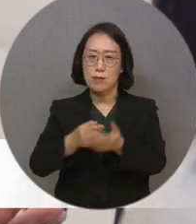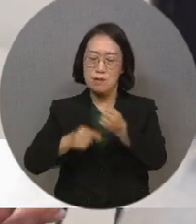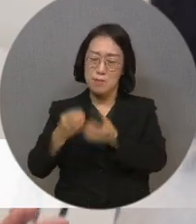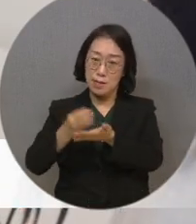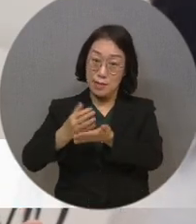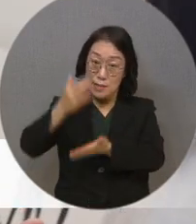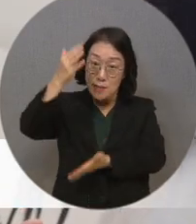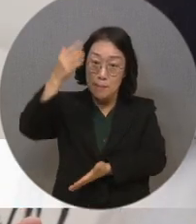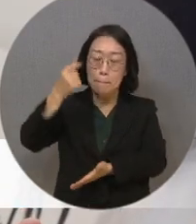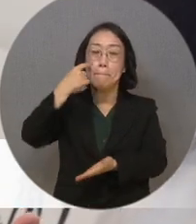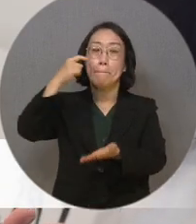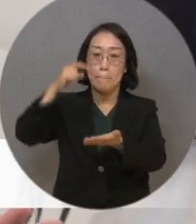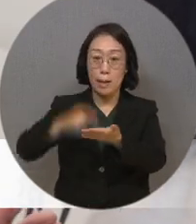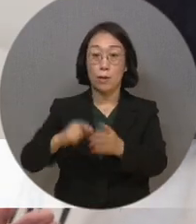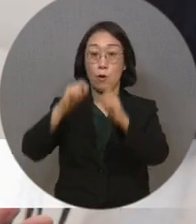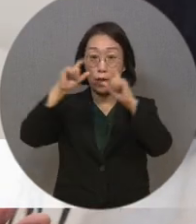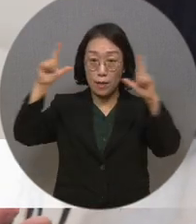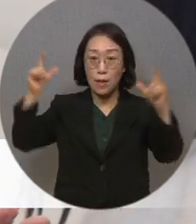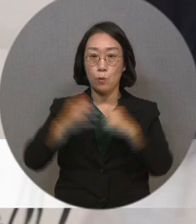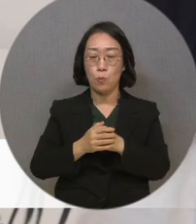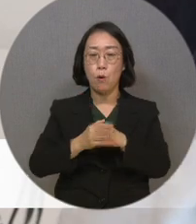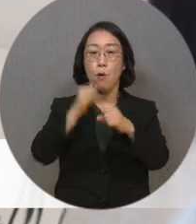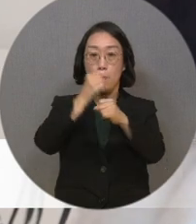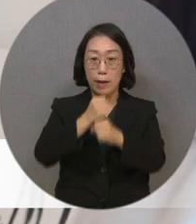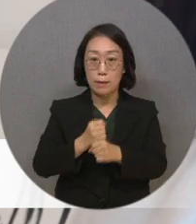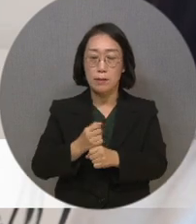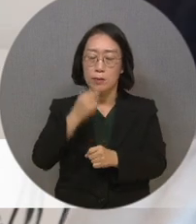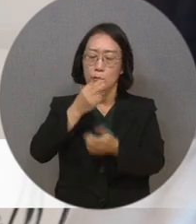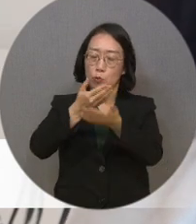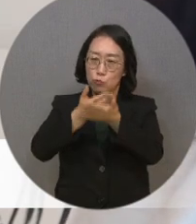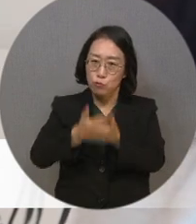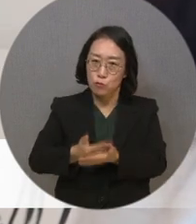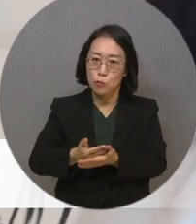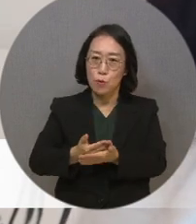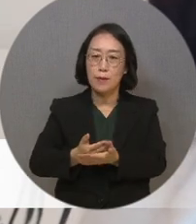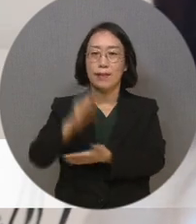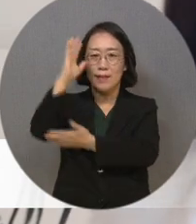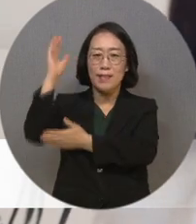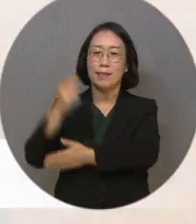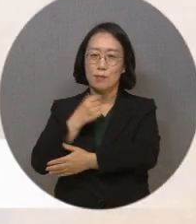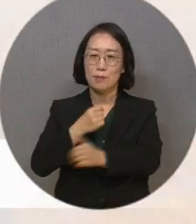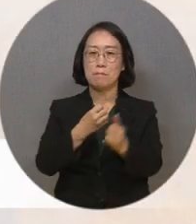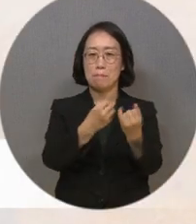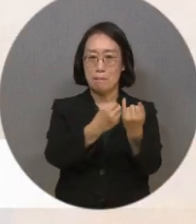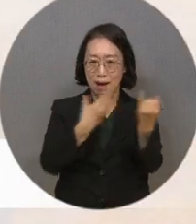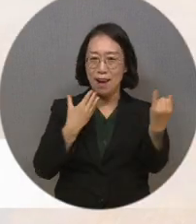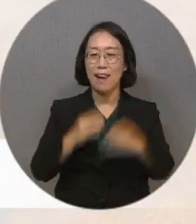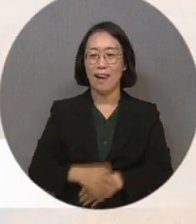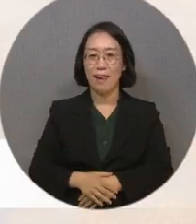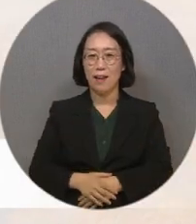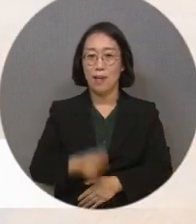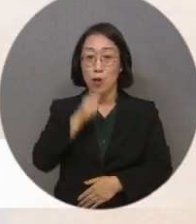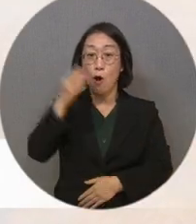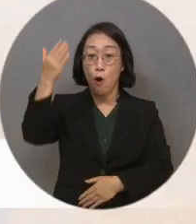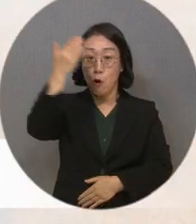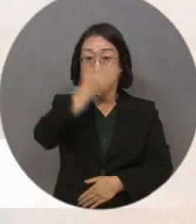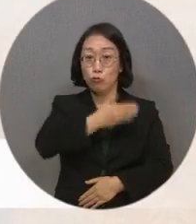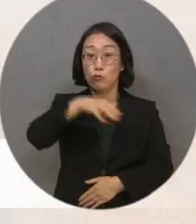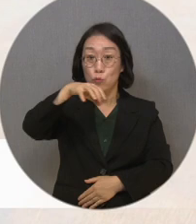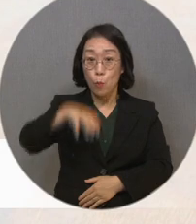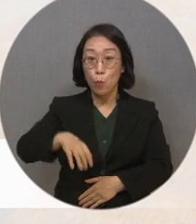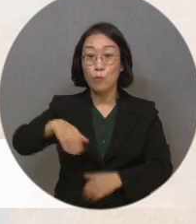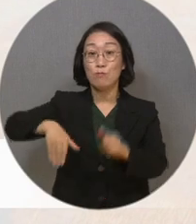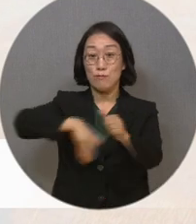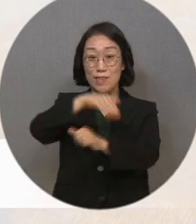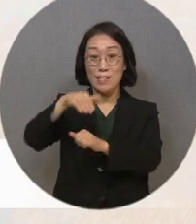깨닫고 작품을 통해 생명 존중성을 이야기합니다. 작가는 여수라는 지역을 숨기지